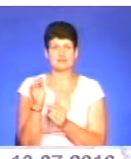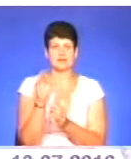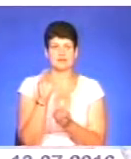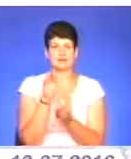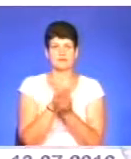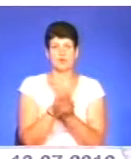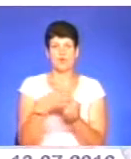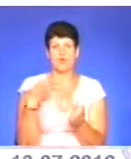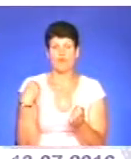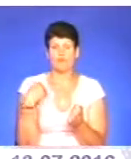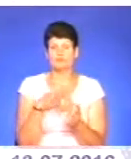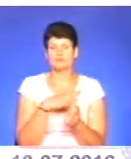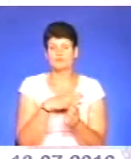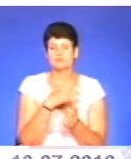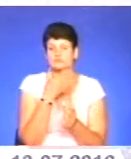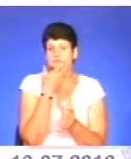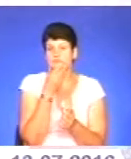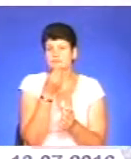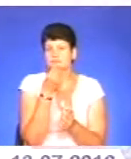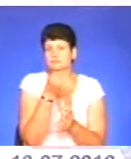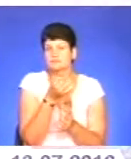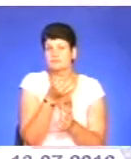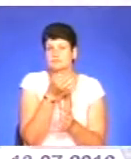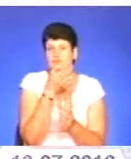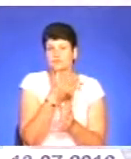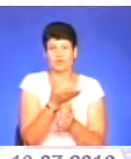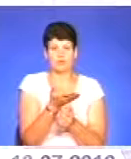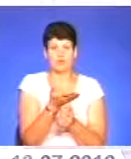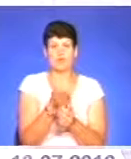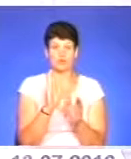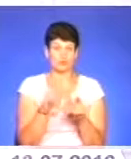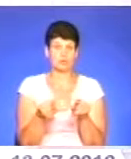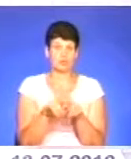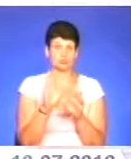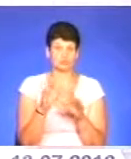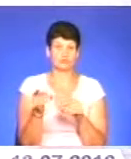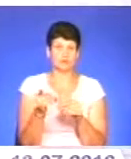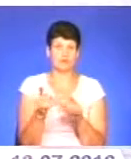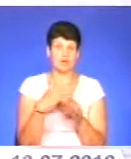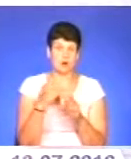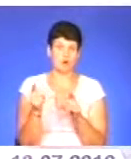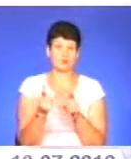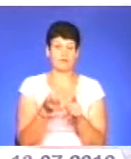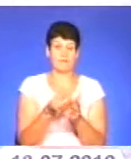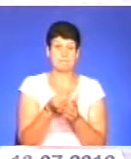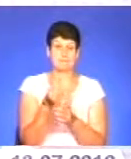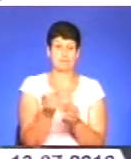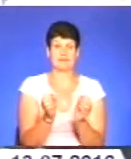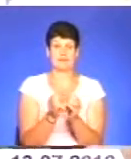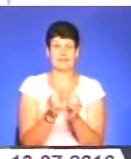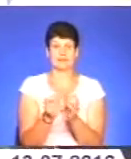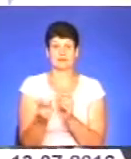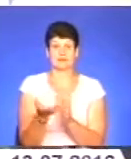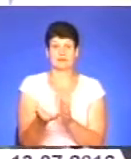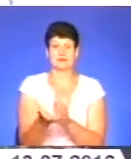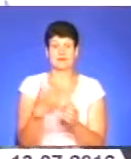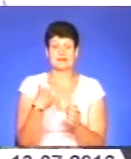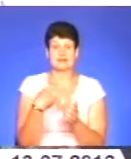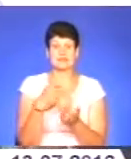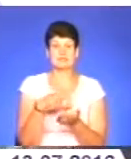вивозяться сміття. Але якщо треба здавати, то мені не жалко гривні, то я можу давати навіть якщо більше, головне, що вони б дійсно були упорядковані і в належному стані. Бо я недавно був